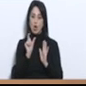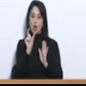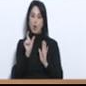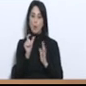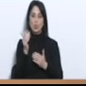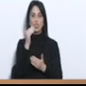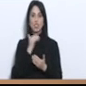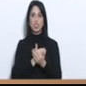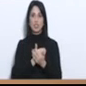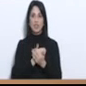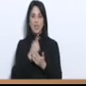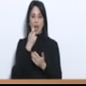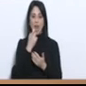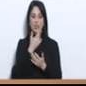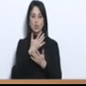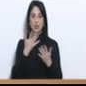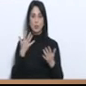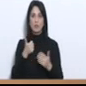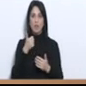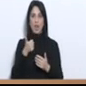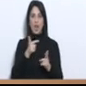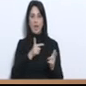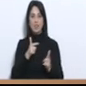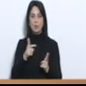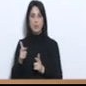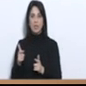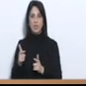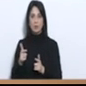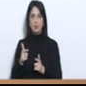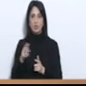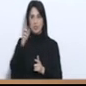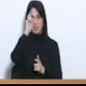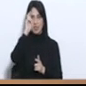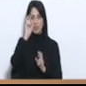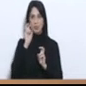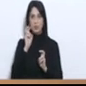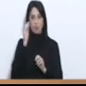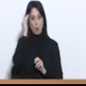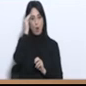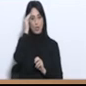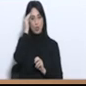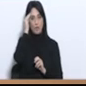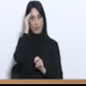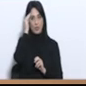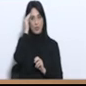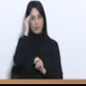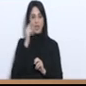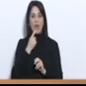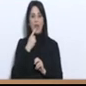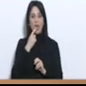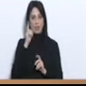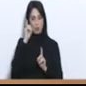შედეგად ასობით კარგად მომზადებული სახელმწიფოებრივად მოაზროვნე და ენის